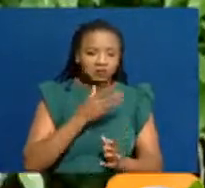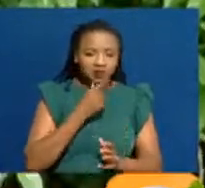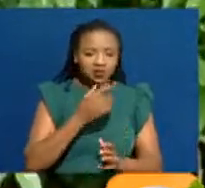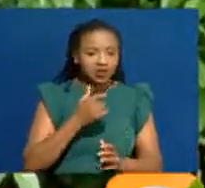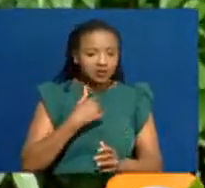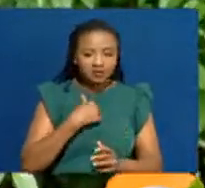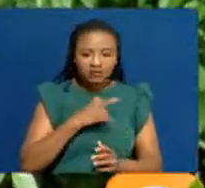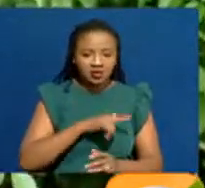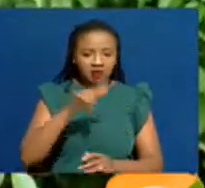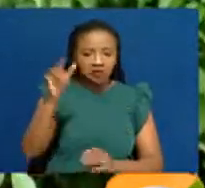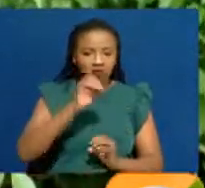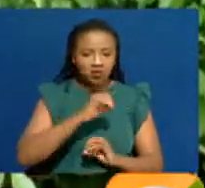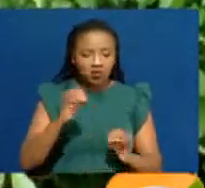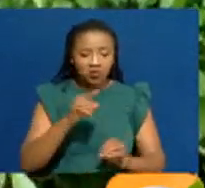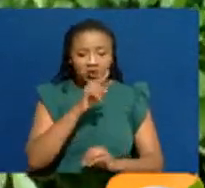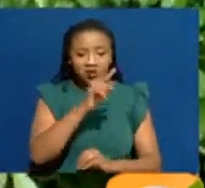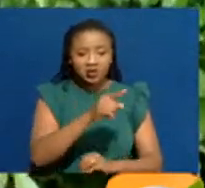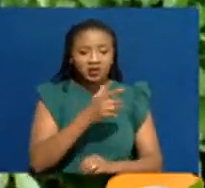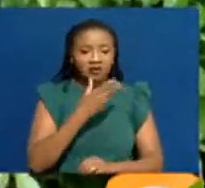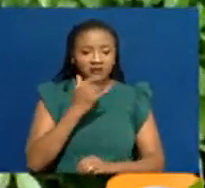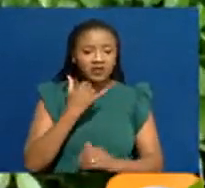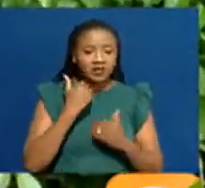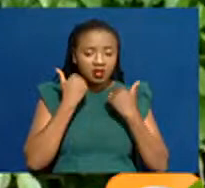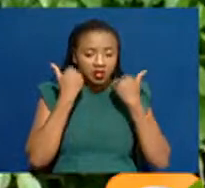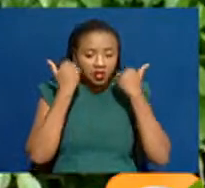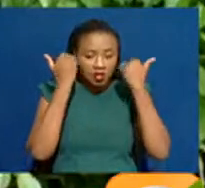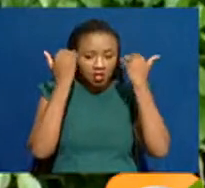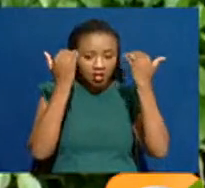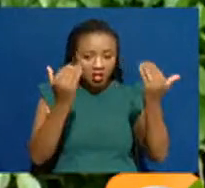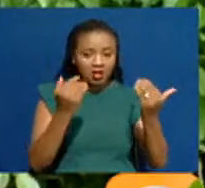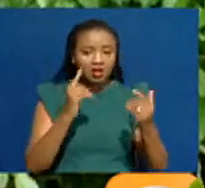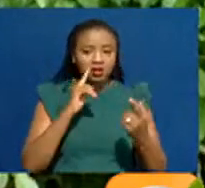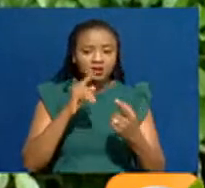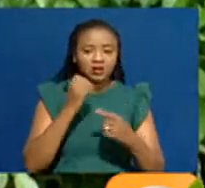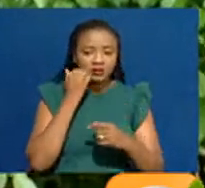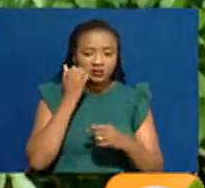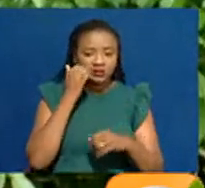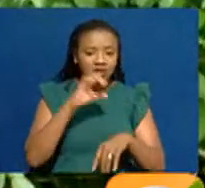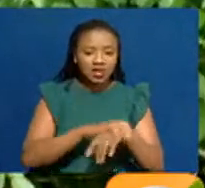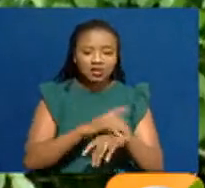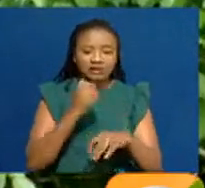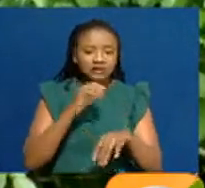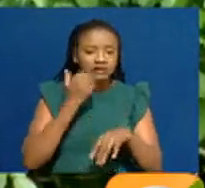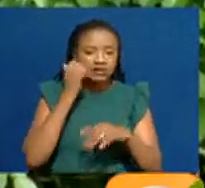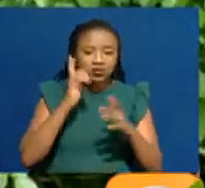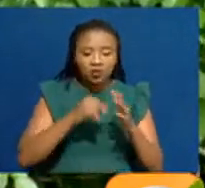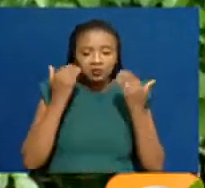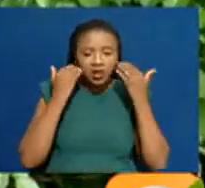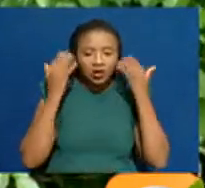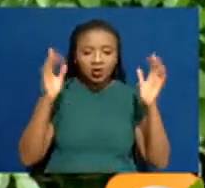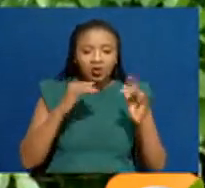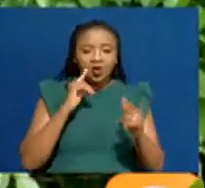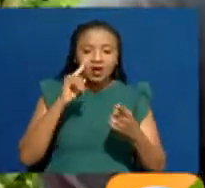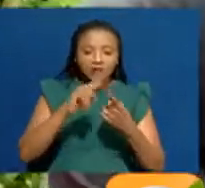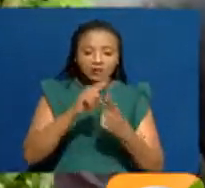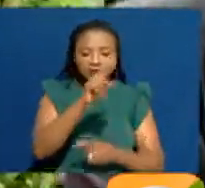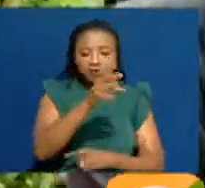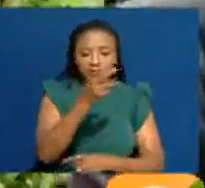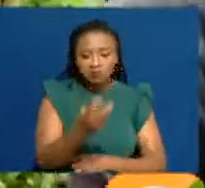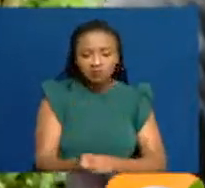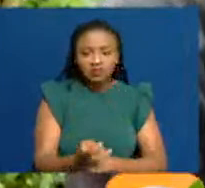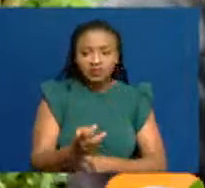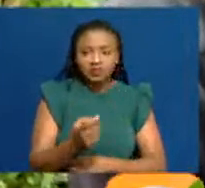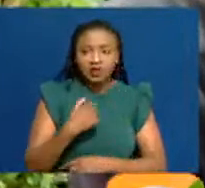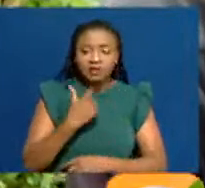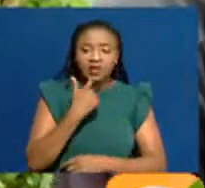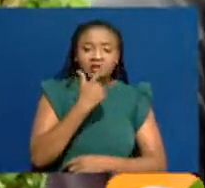Akashikwa na stress mpaka akabereka kwa hospitali. Akashikwa na ugonjwa, sijui ni ugonjwa gani, mpaka isikasimika, mpaka ikakufa. Yaani kuambia